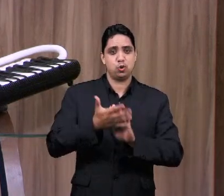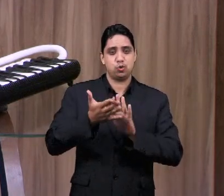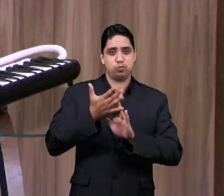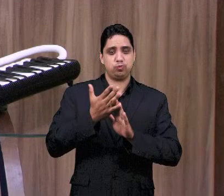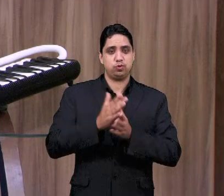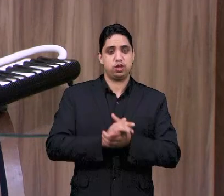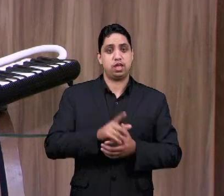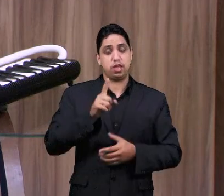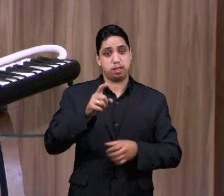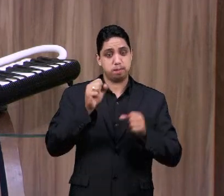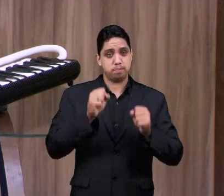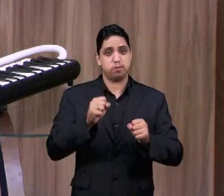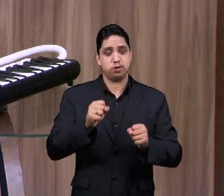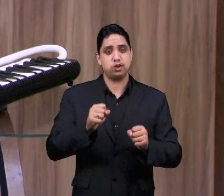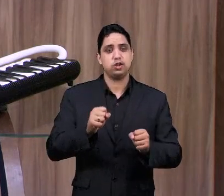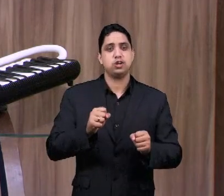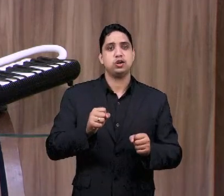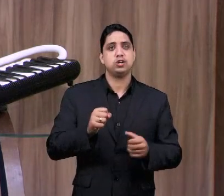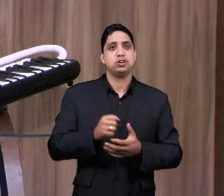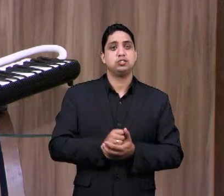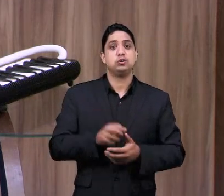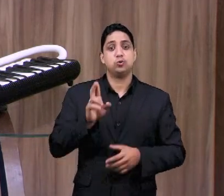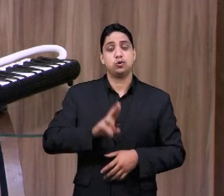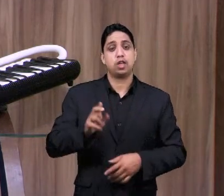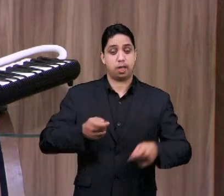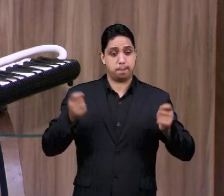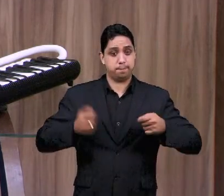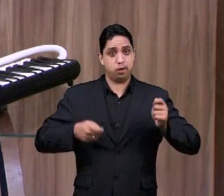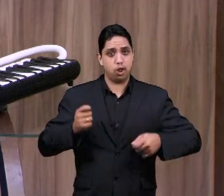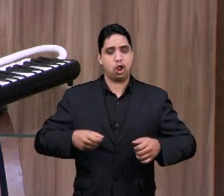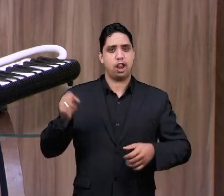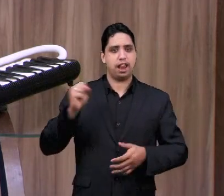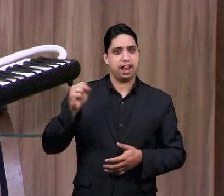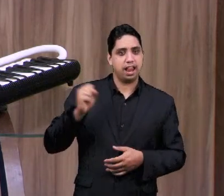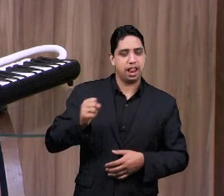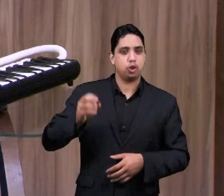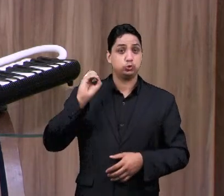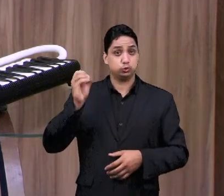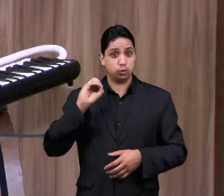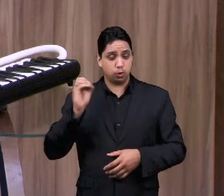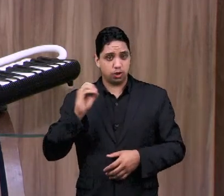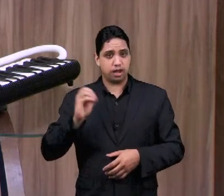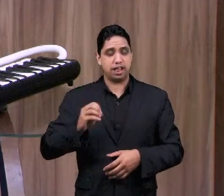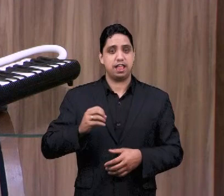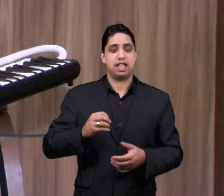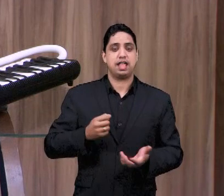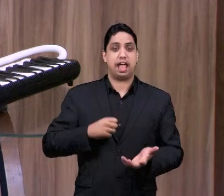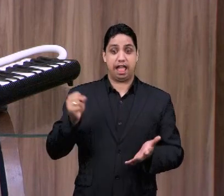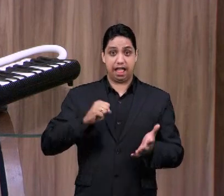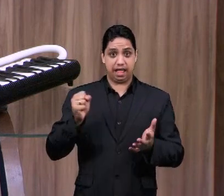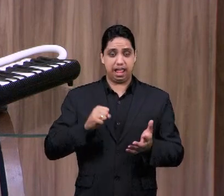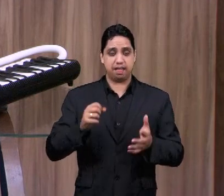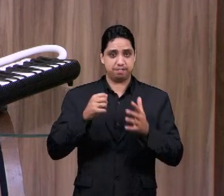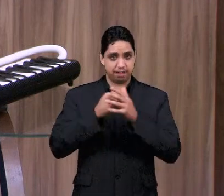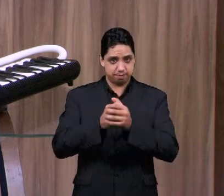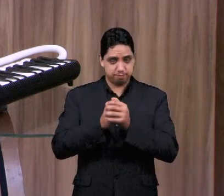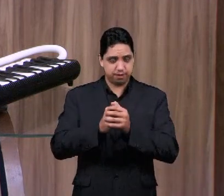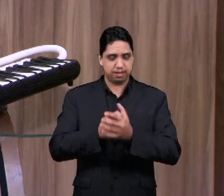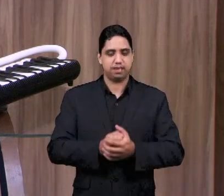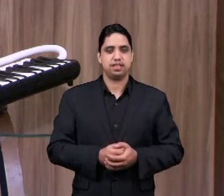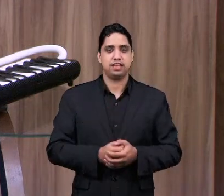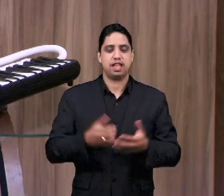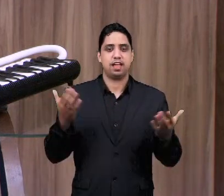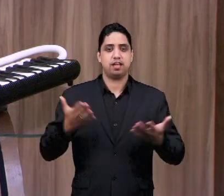avec la louange. Et vous pouvez déjà mettre de côté les instruments de percussion, la demi-lune, le choucalhou, la clave.